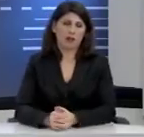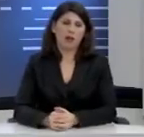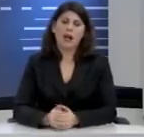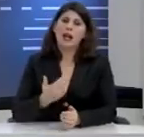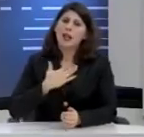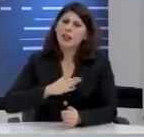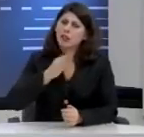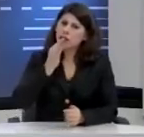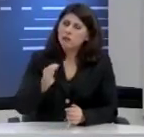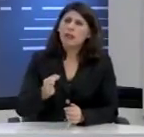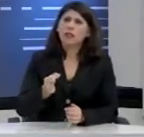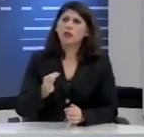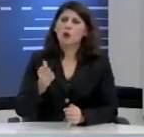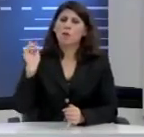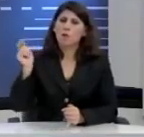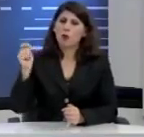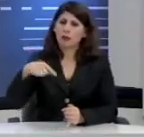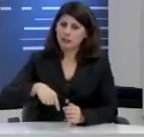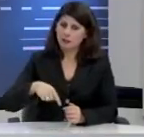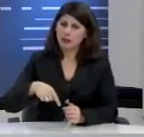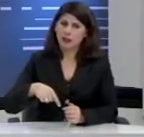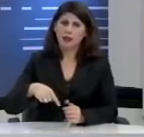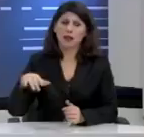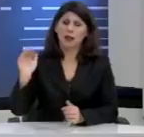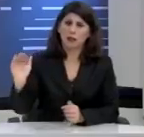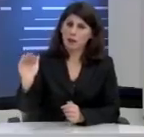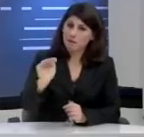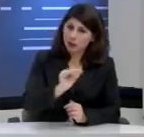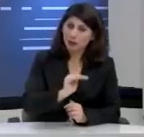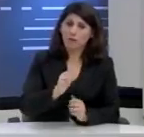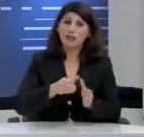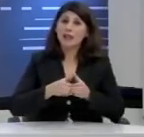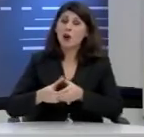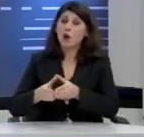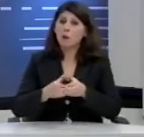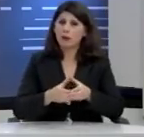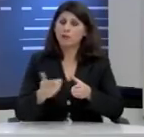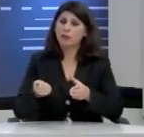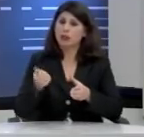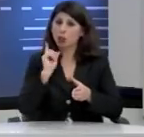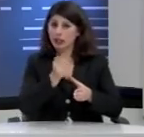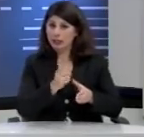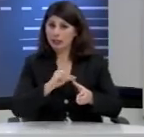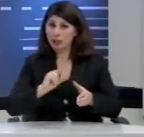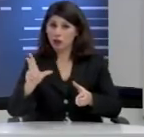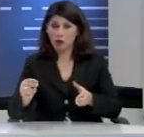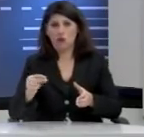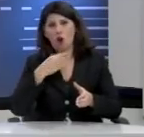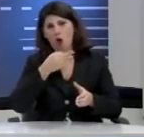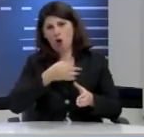Θέλω όμως να μιλήσουμε πολιτικά σήμερα και το ίδιο απευθύνομαι και στα κόμματα που μας κάνουν κριτική για τον ίδιο λόγο.